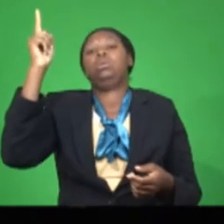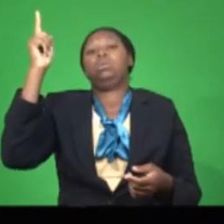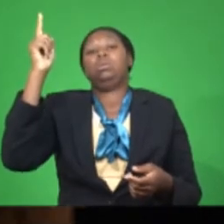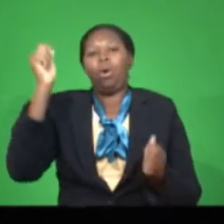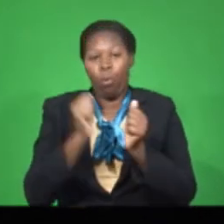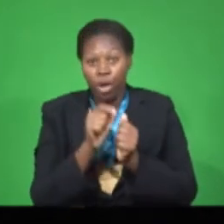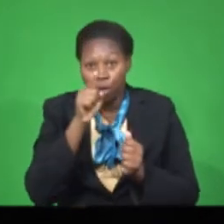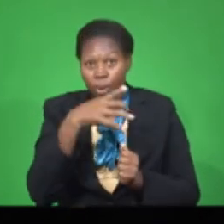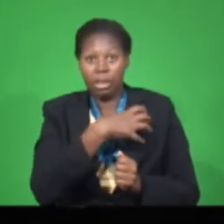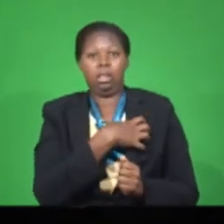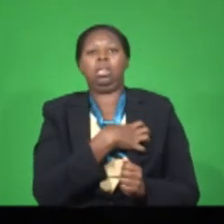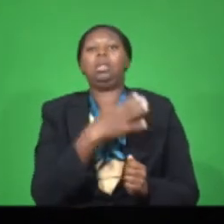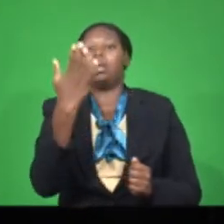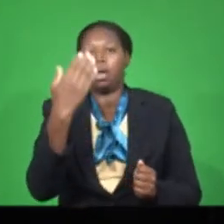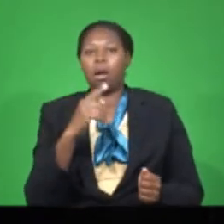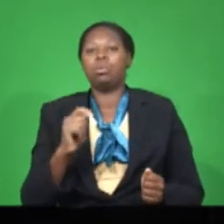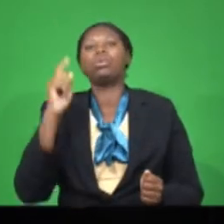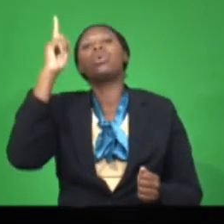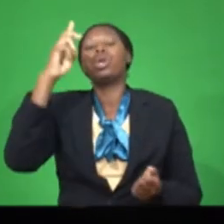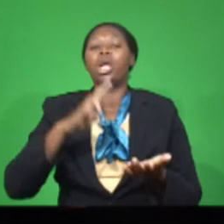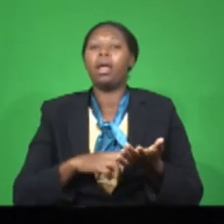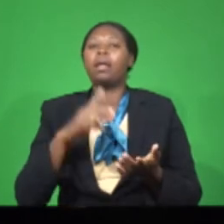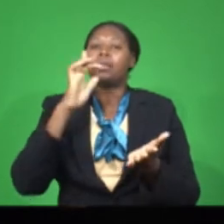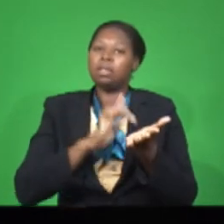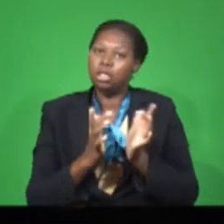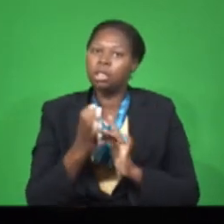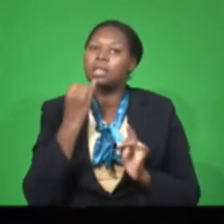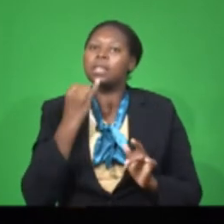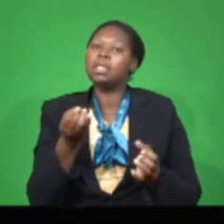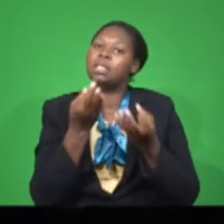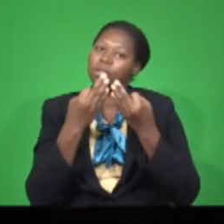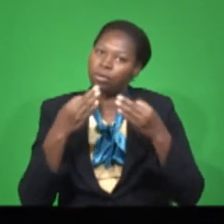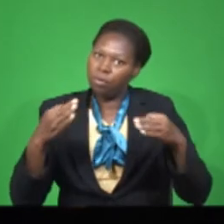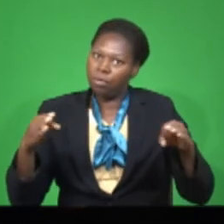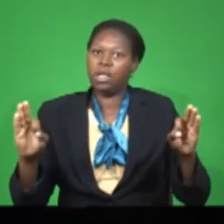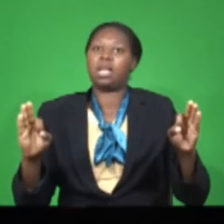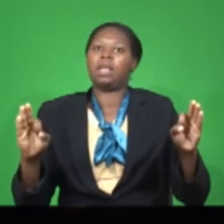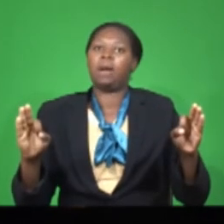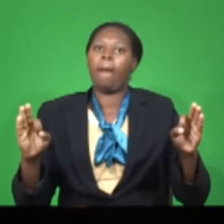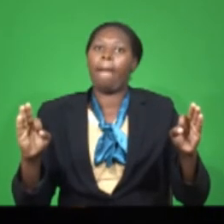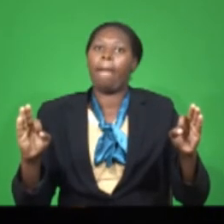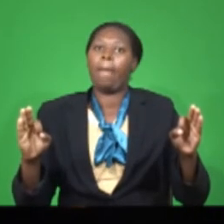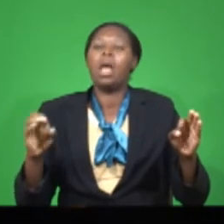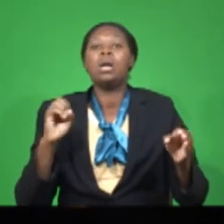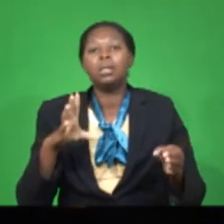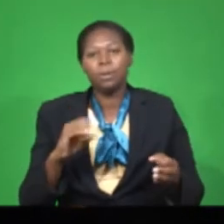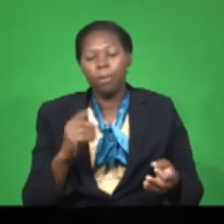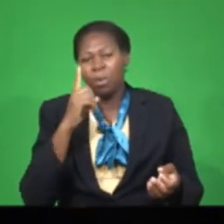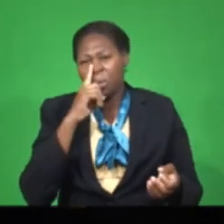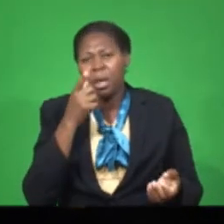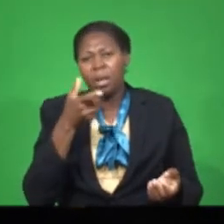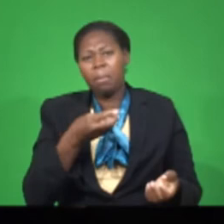Kuti dai kuri kunzi vanga vakagara vese so kana kuti munhu achirondedzera kuti muri kutaura Jesu upi kwemu uri kawo muzukuru waPerezi Perezi